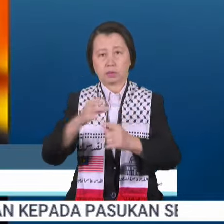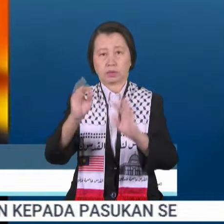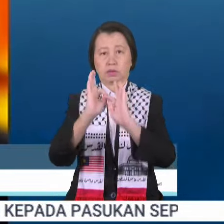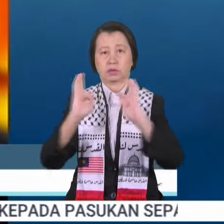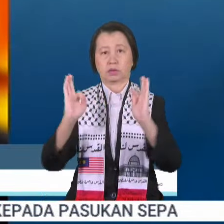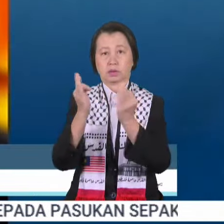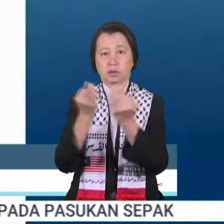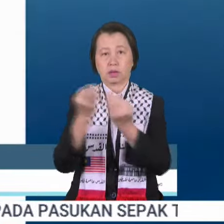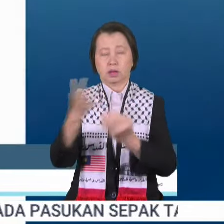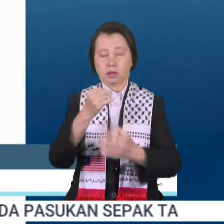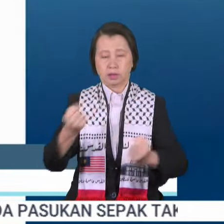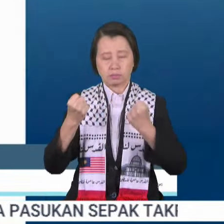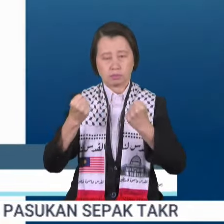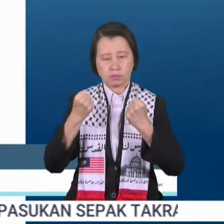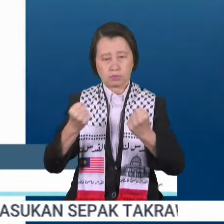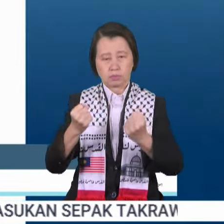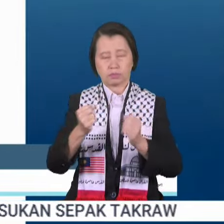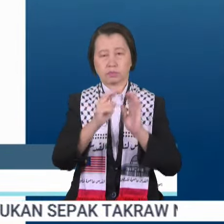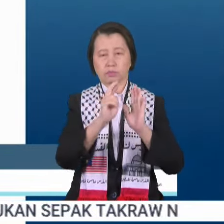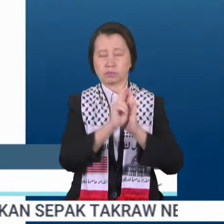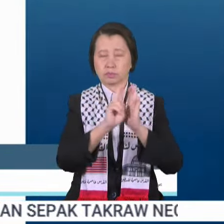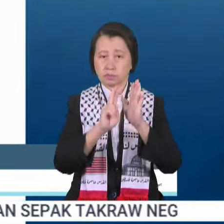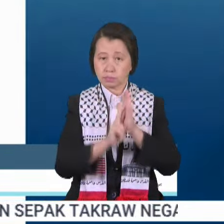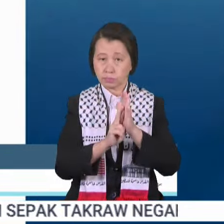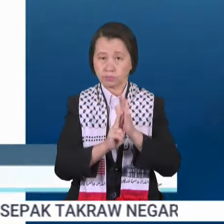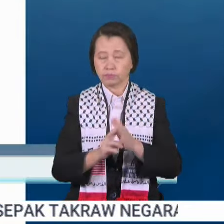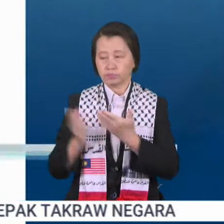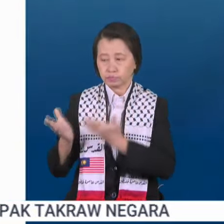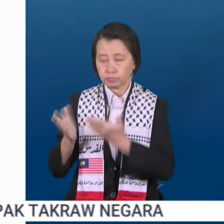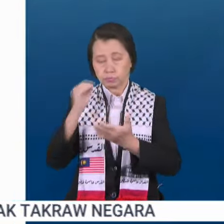keluarga selain memperkukuh kerukunan.